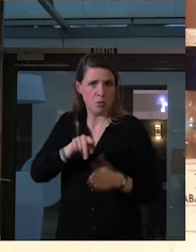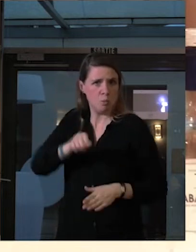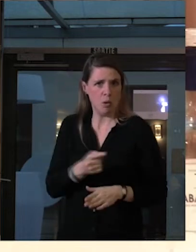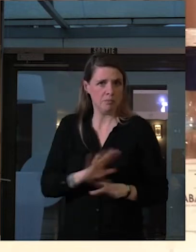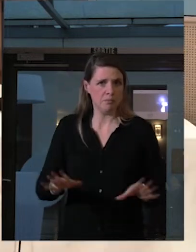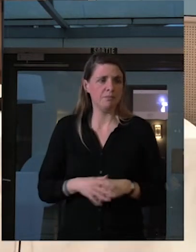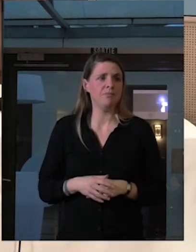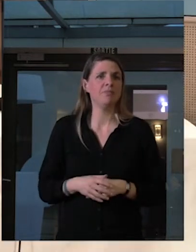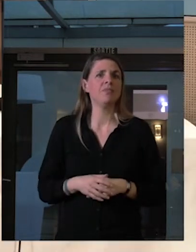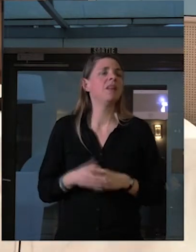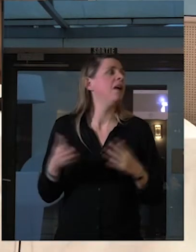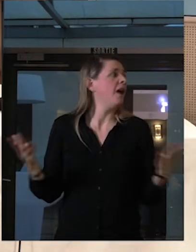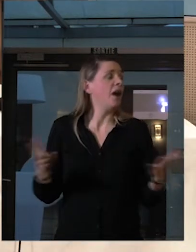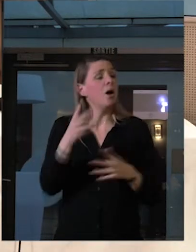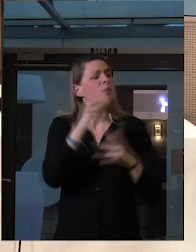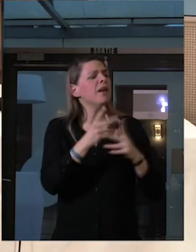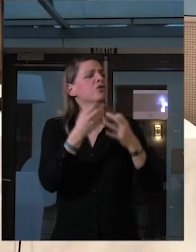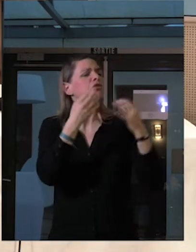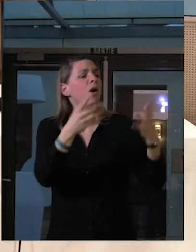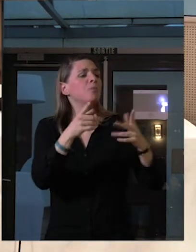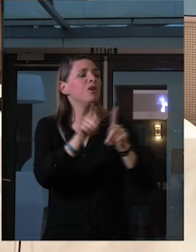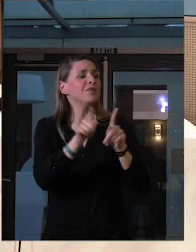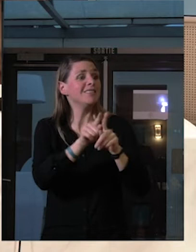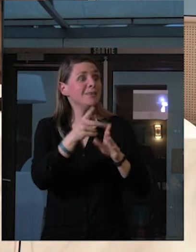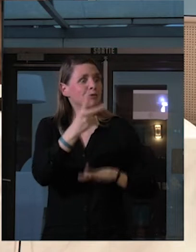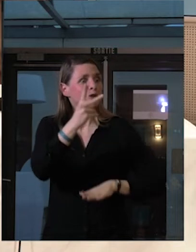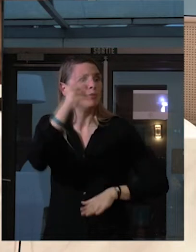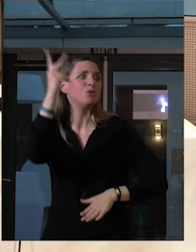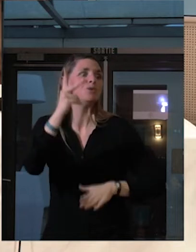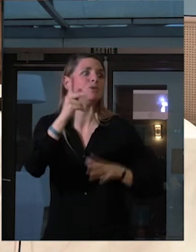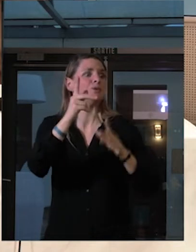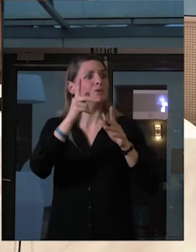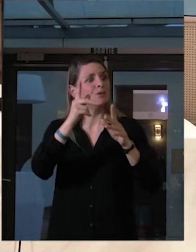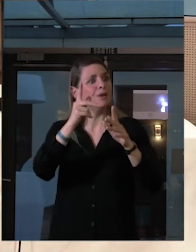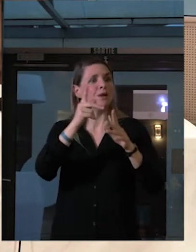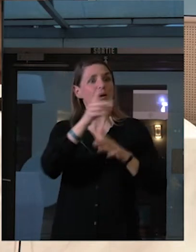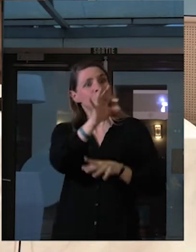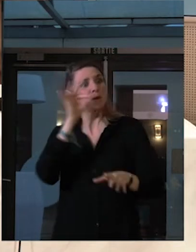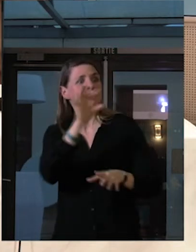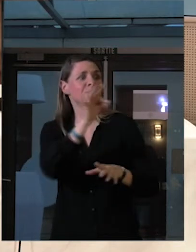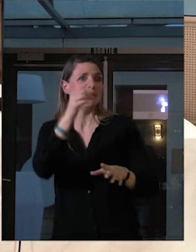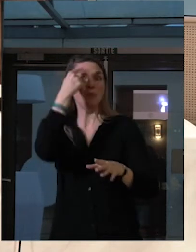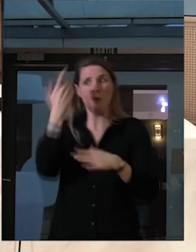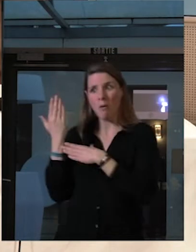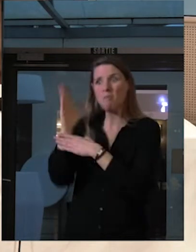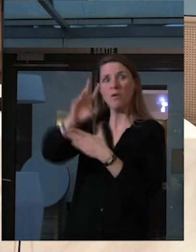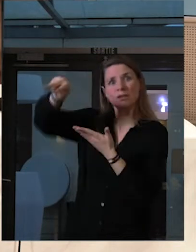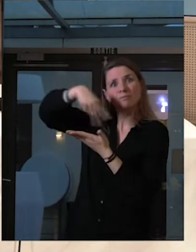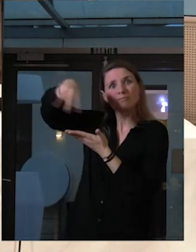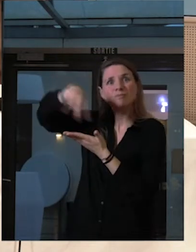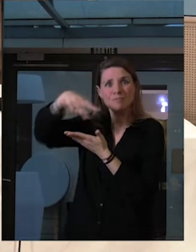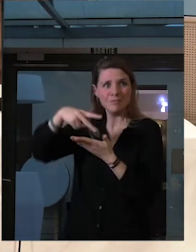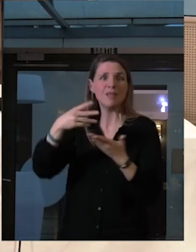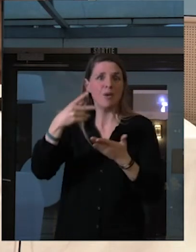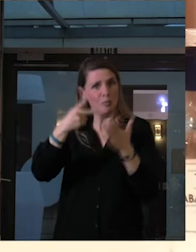Peut-être avec le temps, puis au début tu nous disais que tu as de plus en plus d'auditions aussi, oui. Que tu es appelée pour faire des auditions, donc ça finalement c'est quelque chose qui